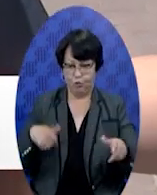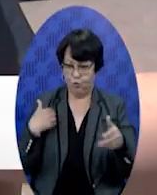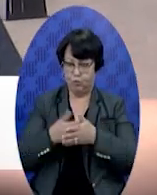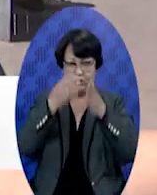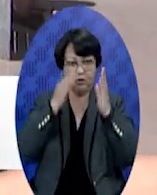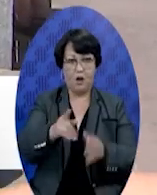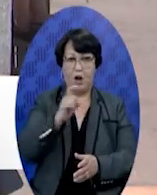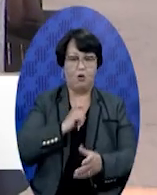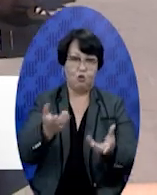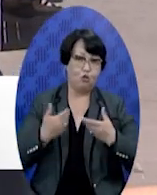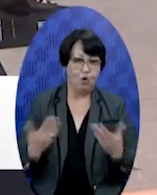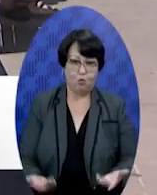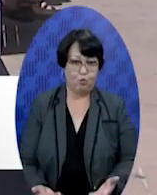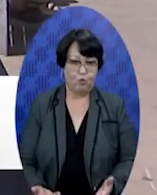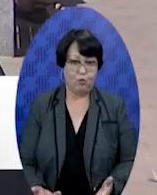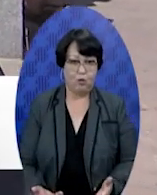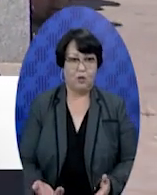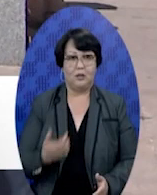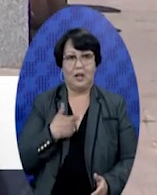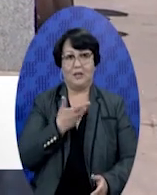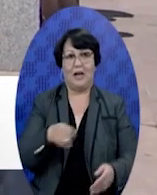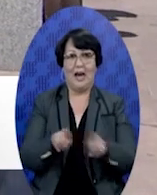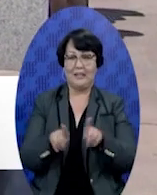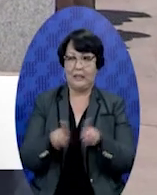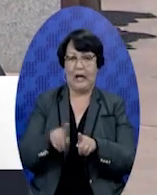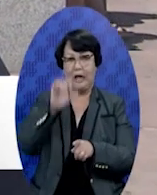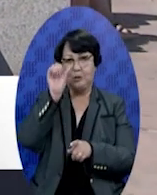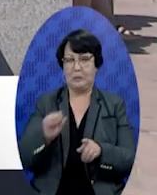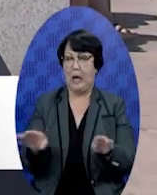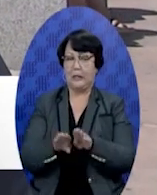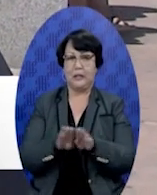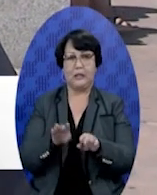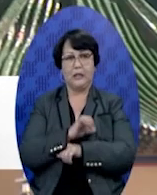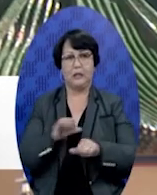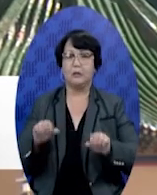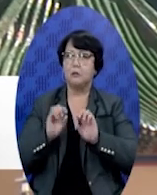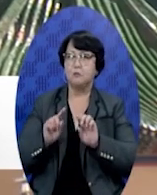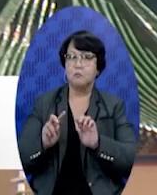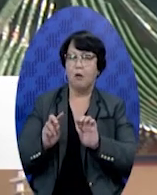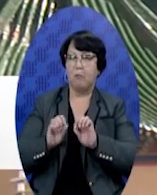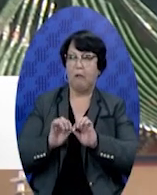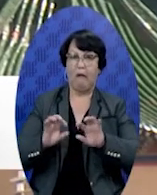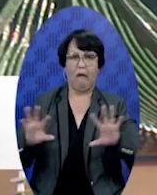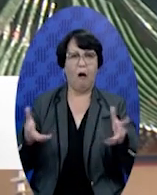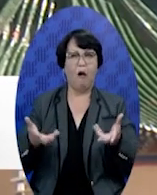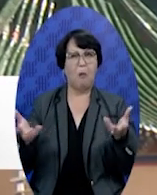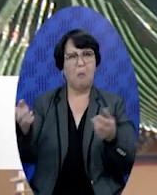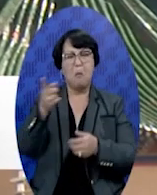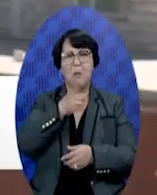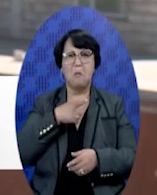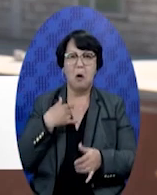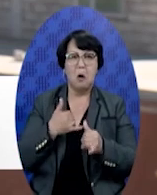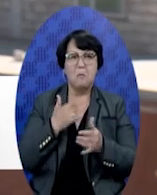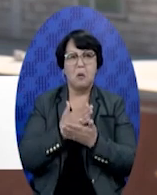Яг адилхан асуудалтай хүмүүс намайг л хаяа нэг банк дээр очиход 2-3 байж идэг юм чинь тэр бол нэлээд олон байдаг байх гэж. За ипотекийн зээлд